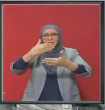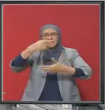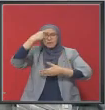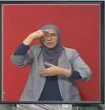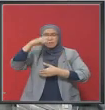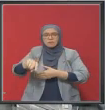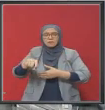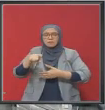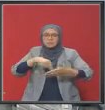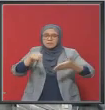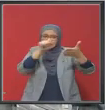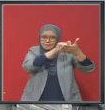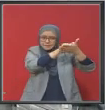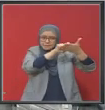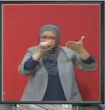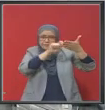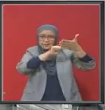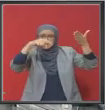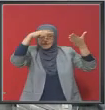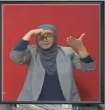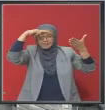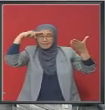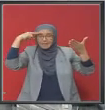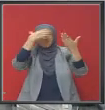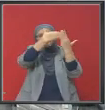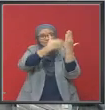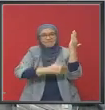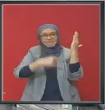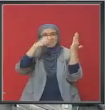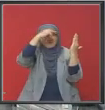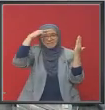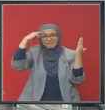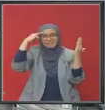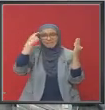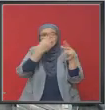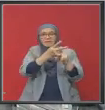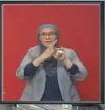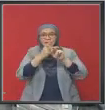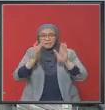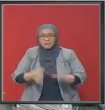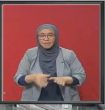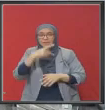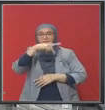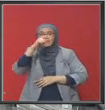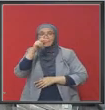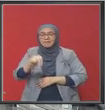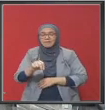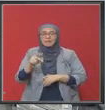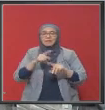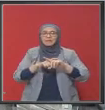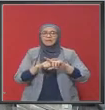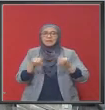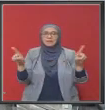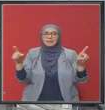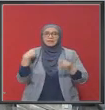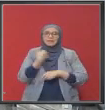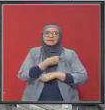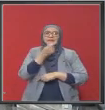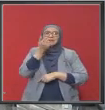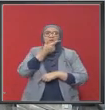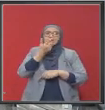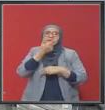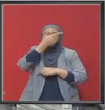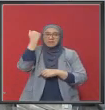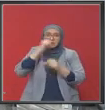membeli Iskan dengan izin tetapi kita tidak mau disebabkan sekarang